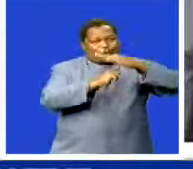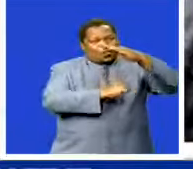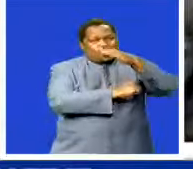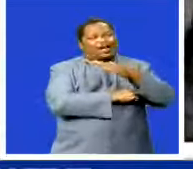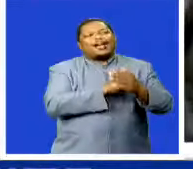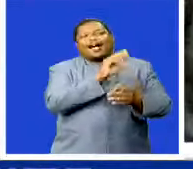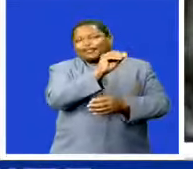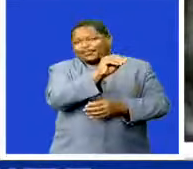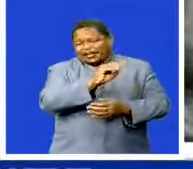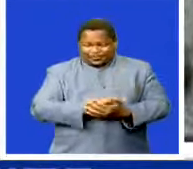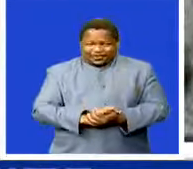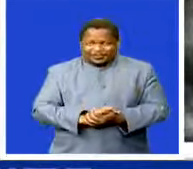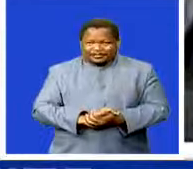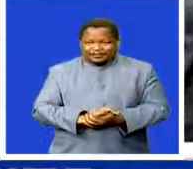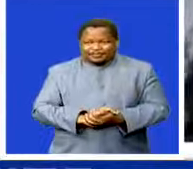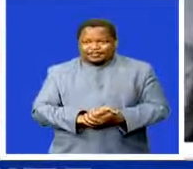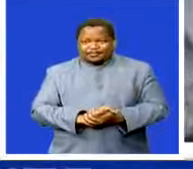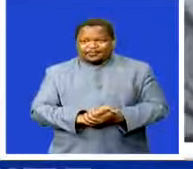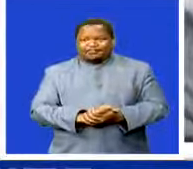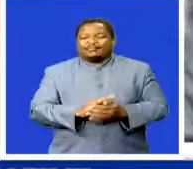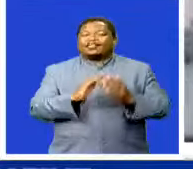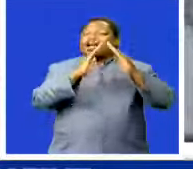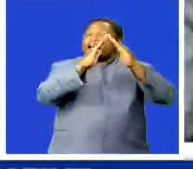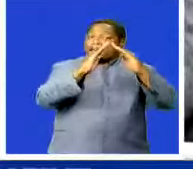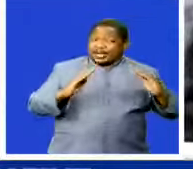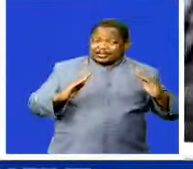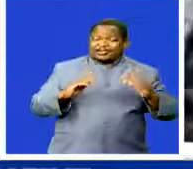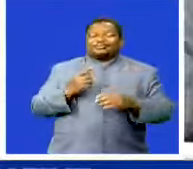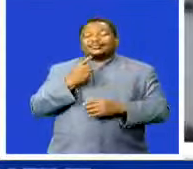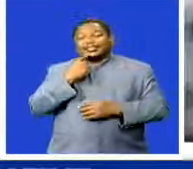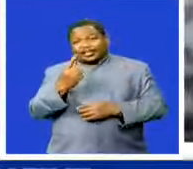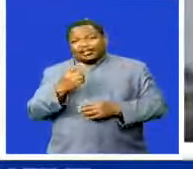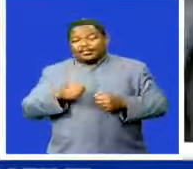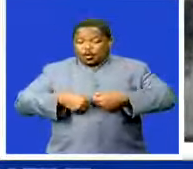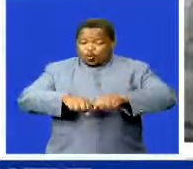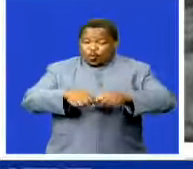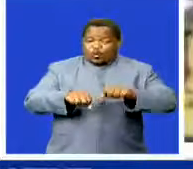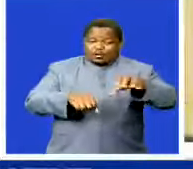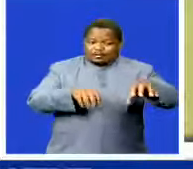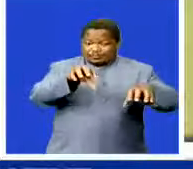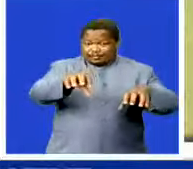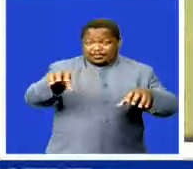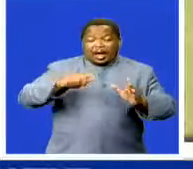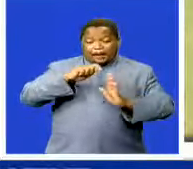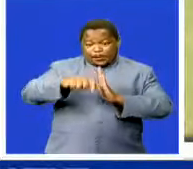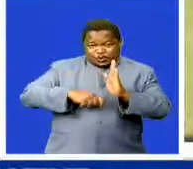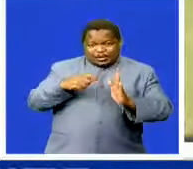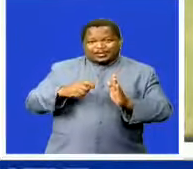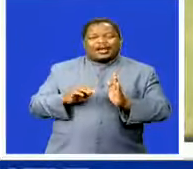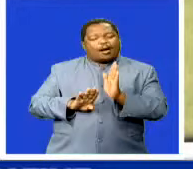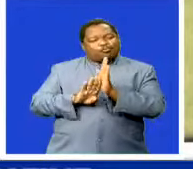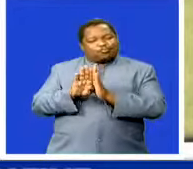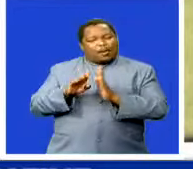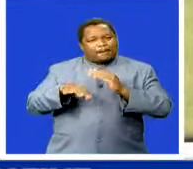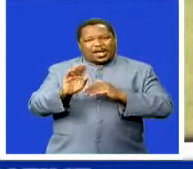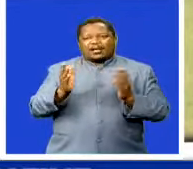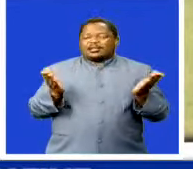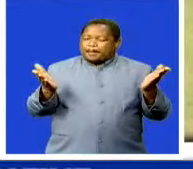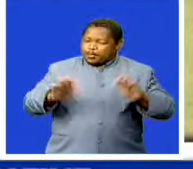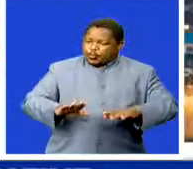ungafi nganike nelitiko selicashe nebalimisi labangemashumi lasithupha lapha eveni eTindzabeni ngiyungiyani msibi